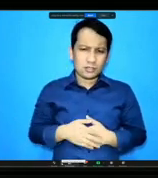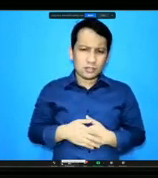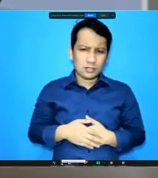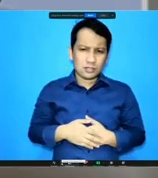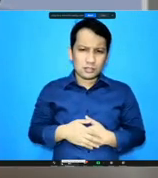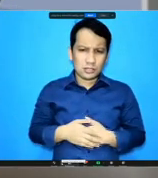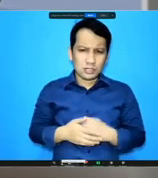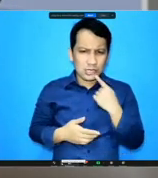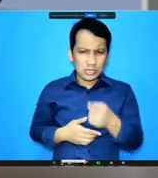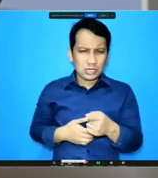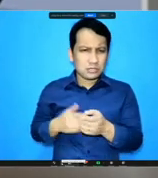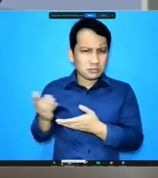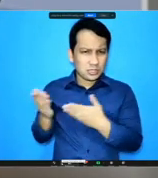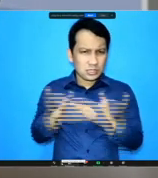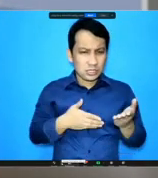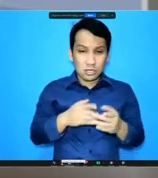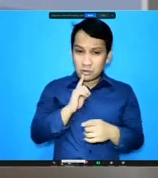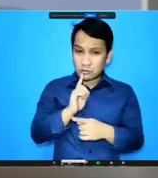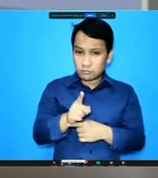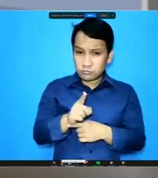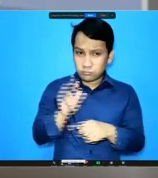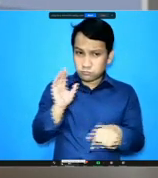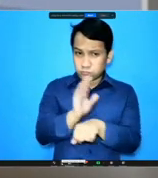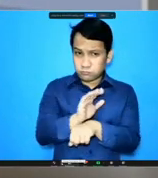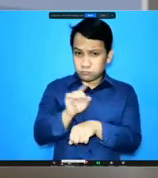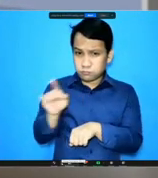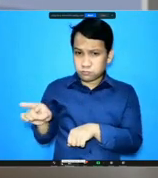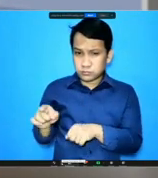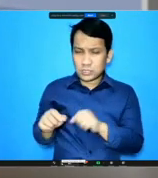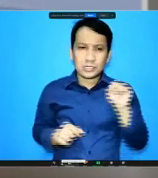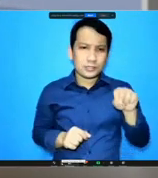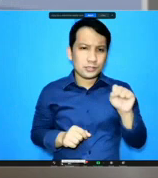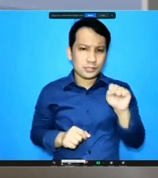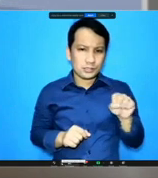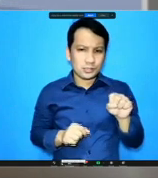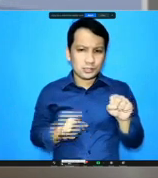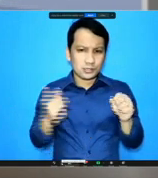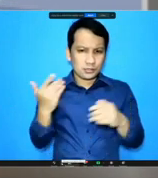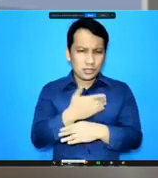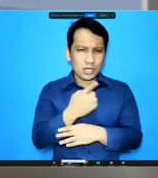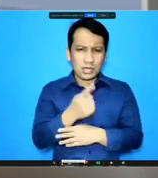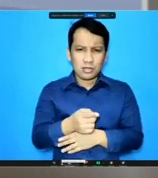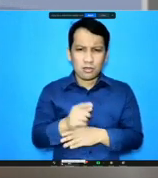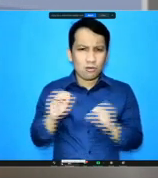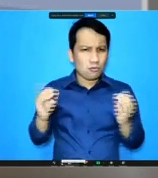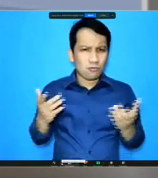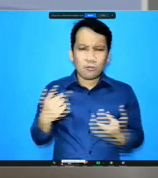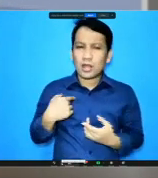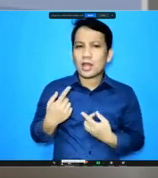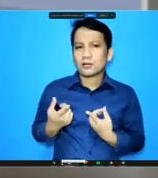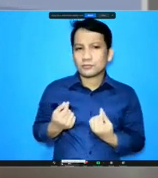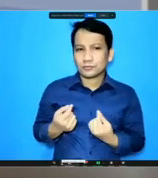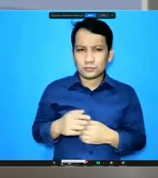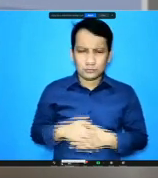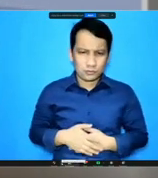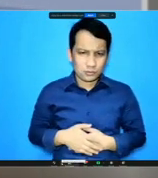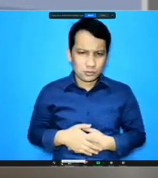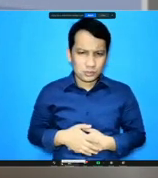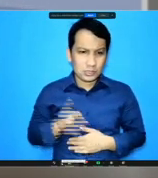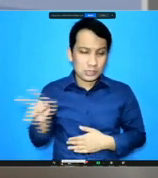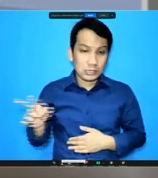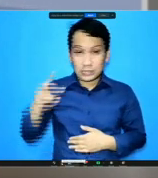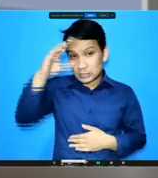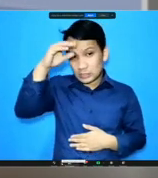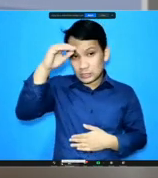doon. At nagpumilit po siya? Opo, nagpumilit po siya. Wala po akong nagawa kasi lalaki po siya, malakas po